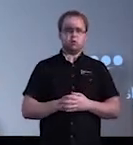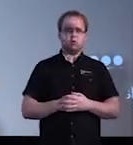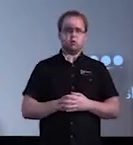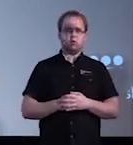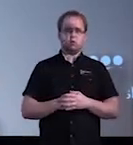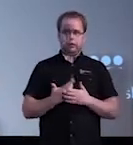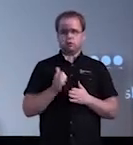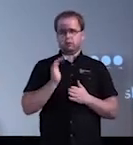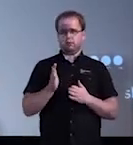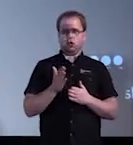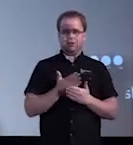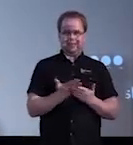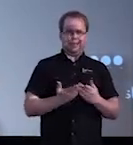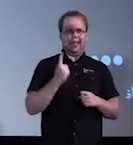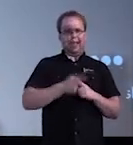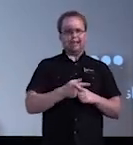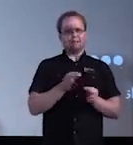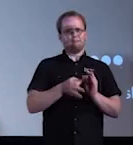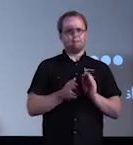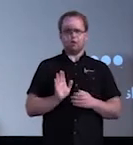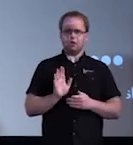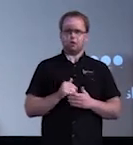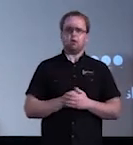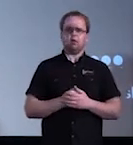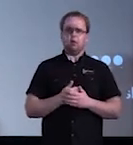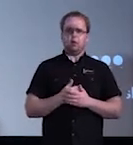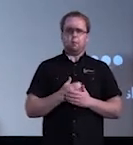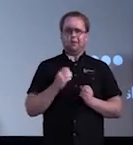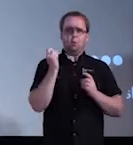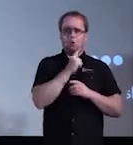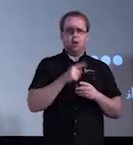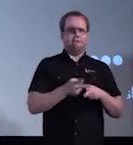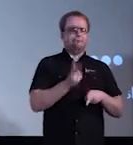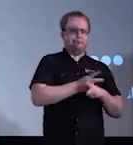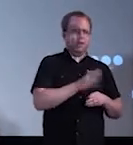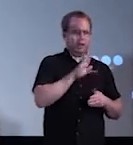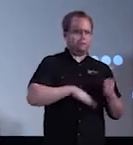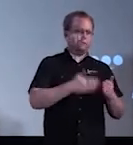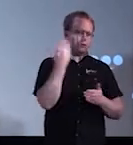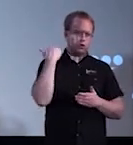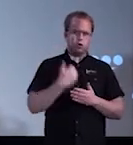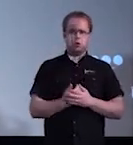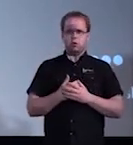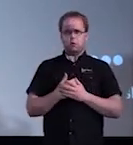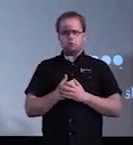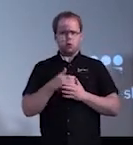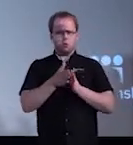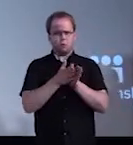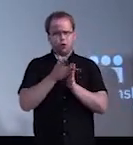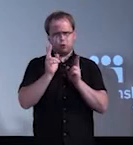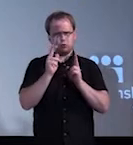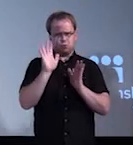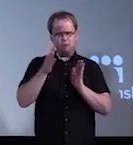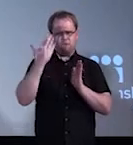Så det är klart att detta är ingen enkel sak, men det kan inte bli sämre än vad det var. Nej, utmaningen är ju också, som det har